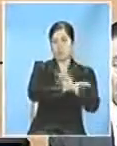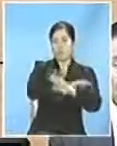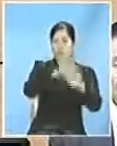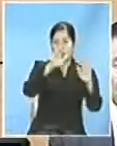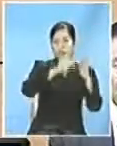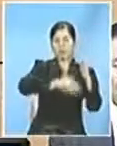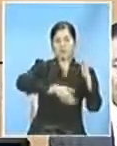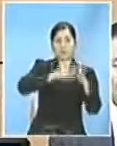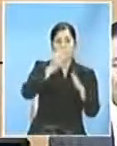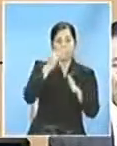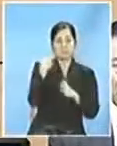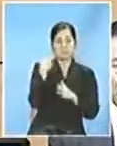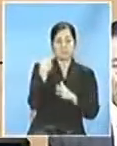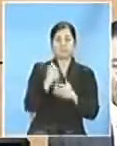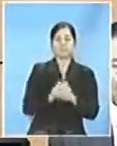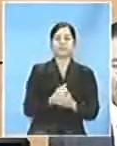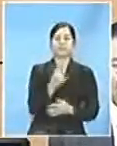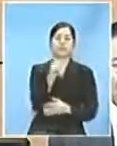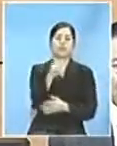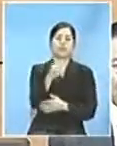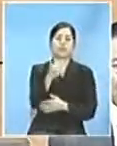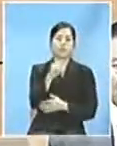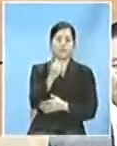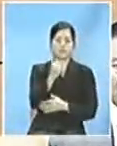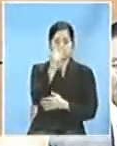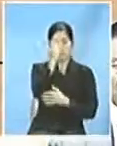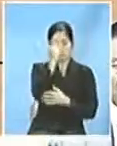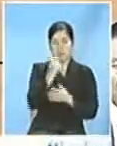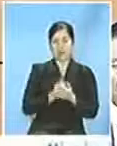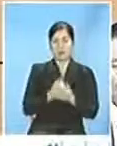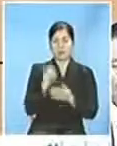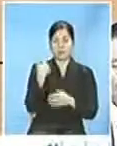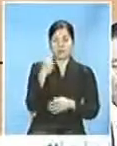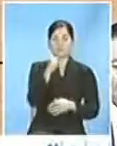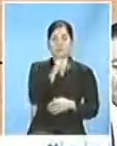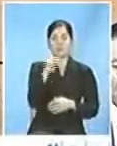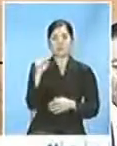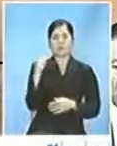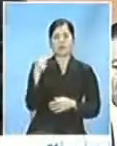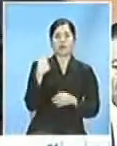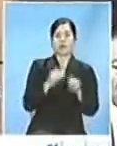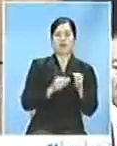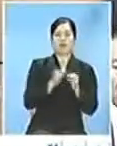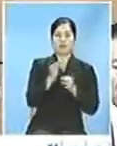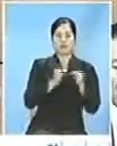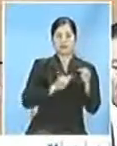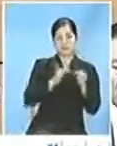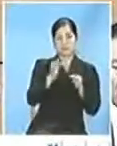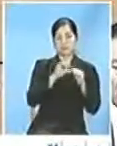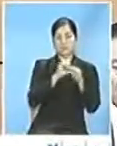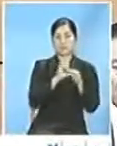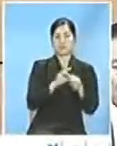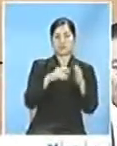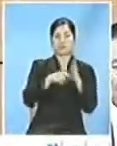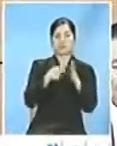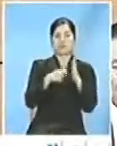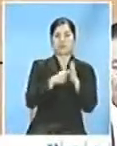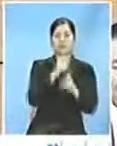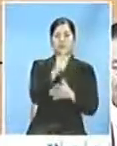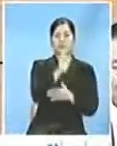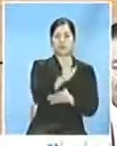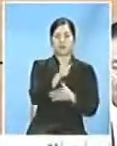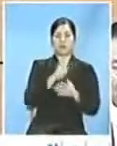พราะว่ามีท่านสมาชิกได้พยายามอธิบายข้อความแห่งหลักการแห่งเนื้อห